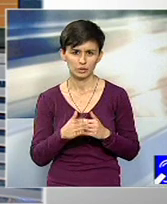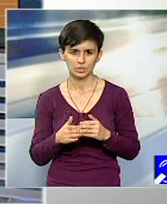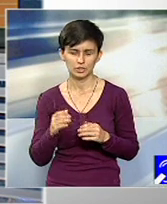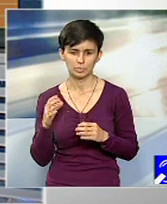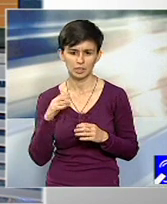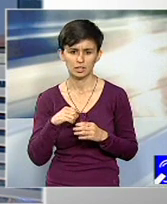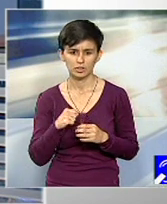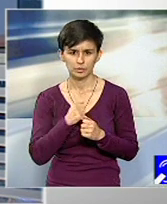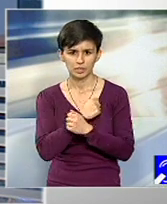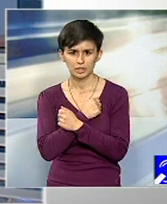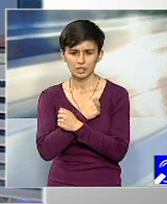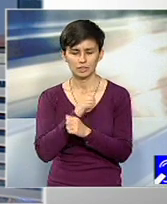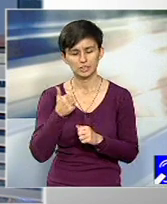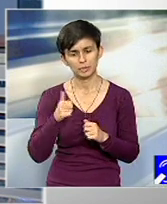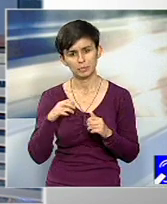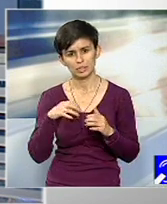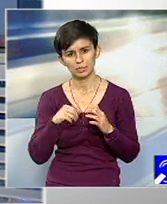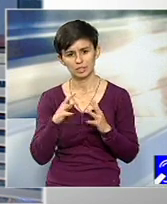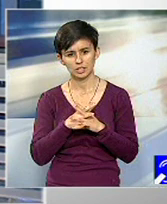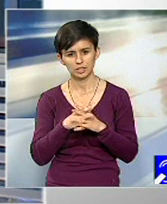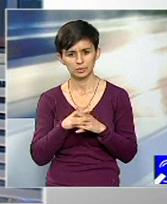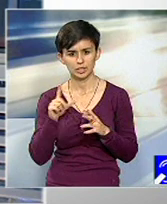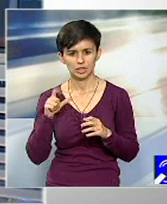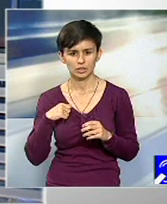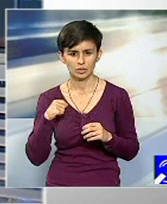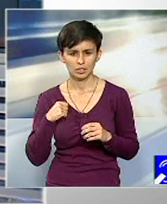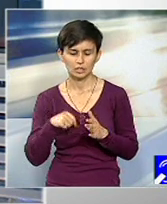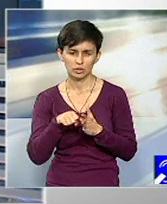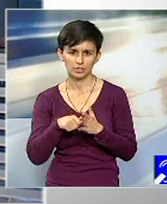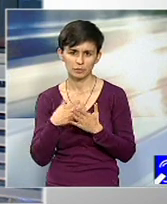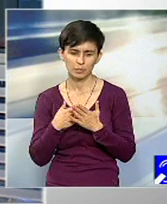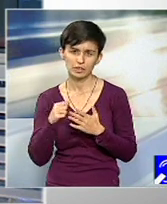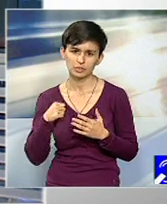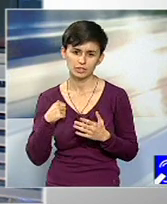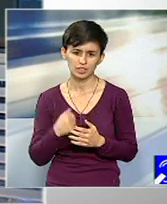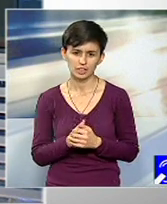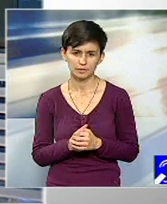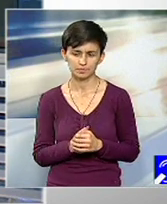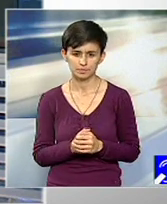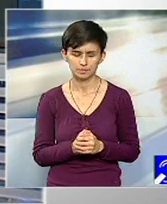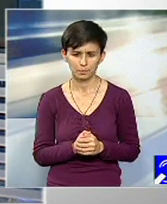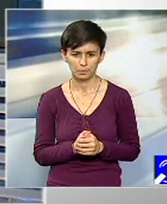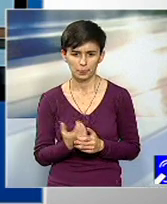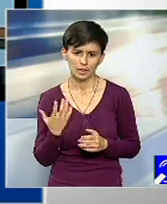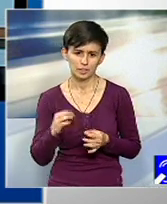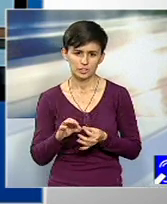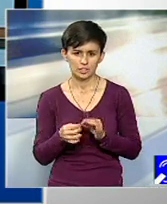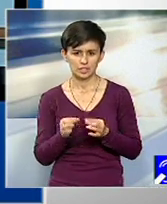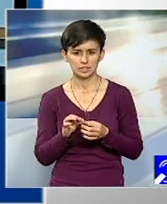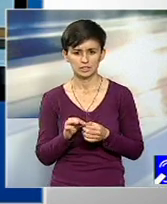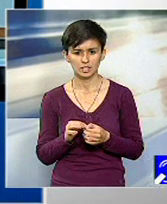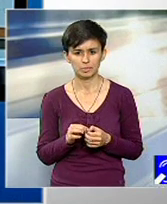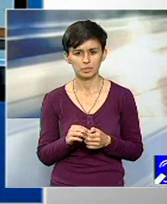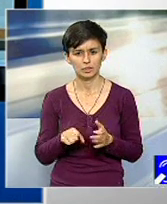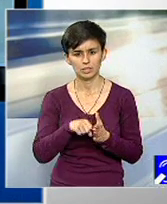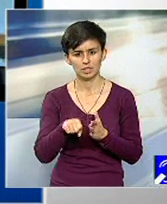noapte de război, două filme pentru adolescenți foarte bune. Să revenim un pic la începuturi. Ce înseamnă un film accesibilizat? Cum